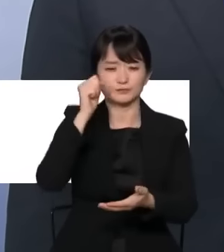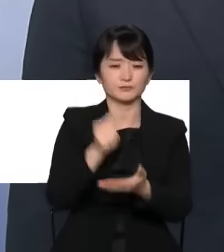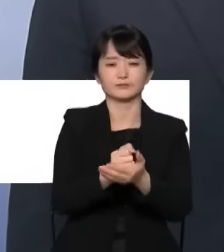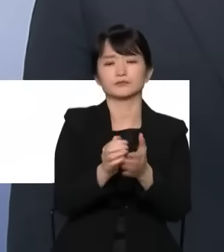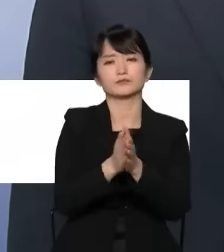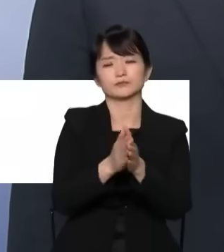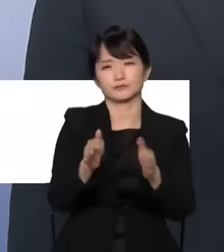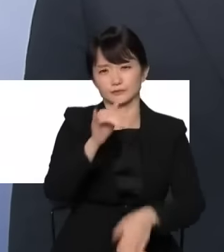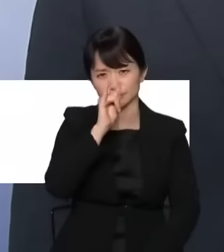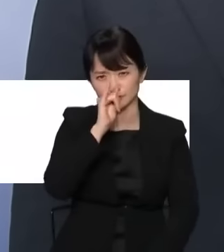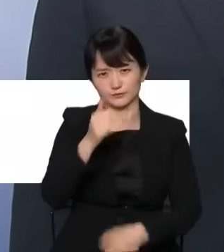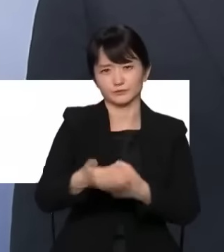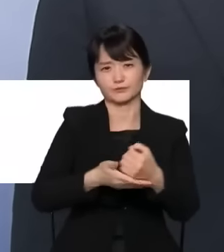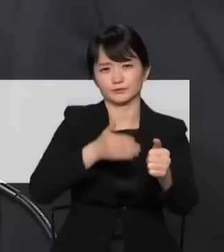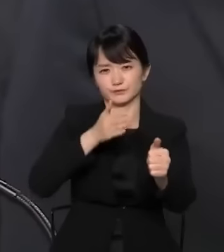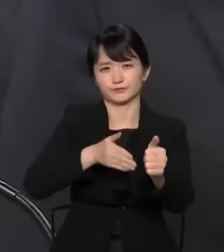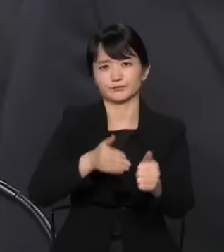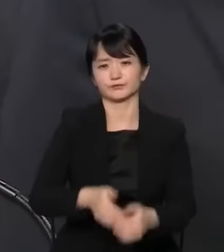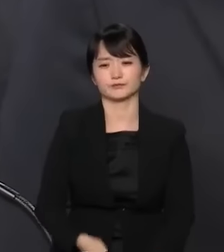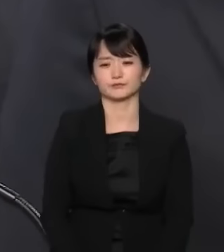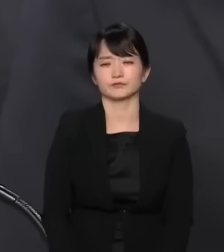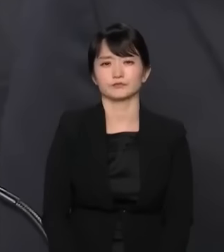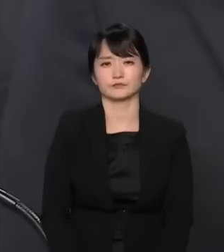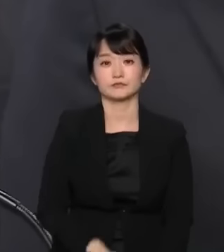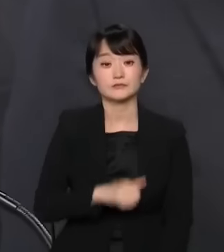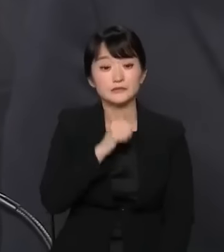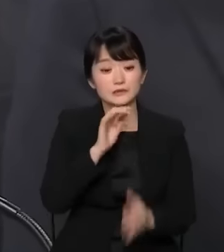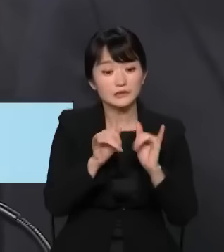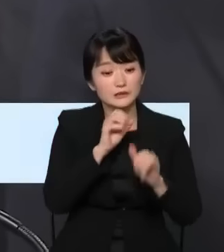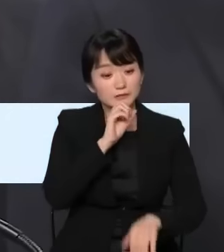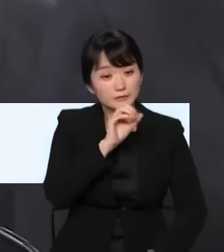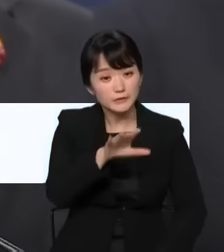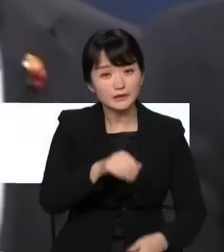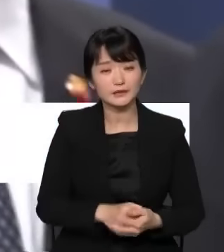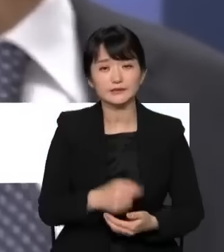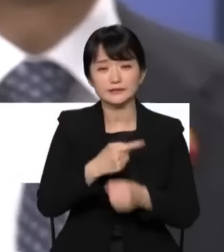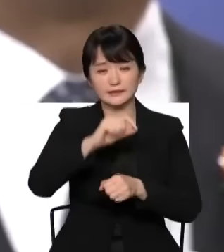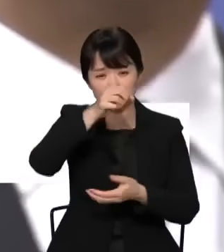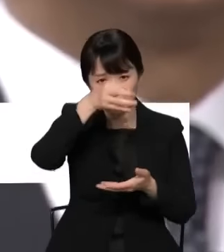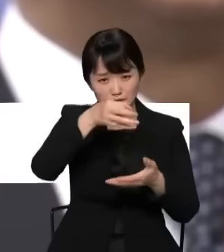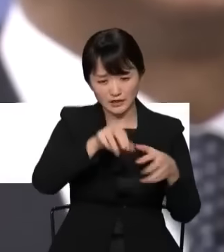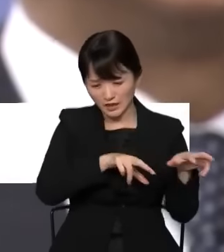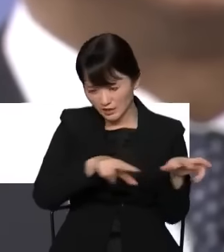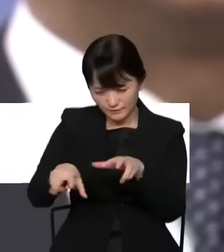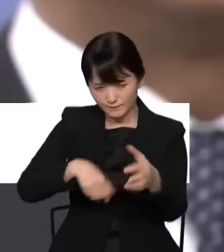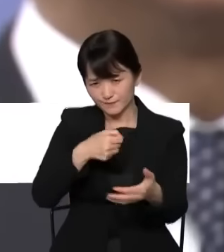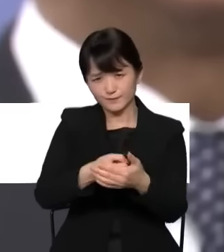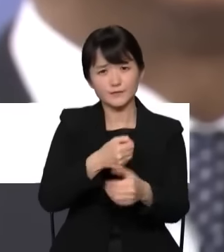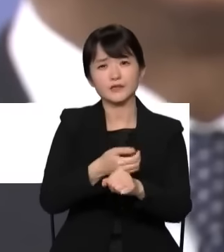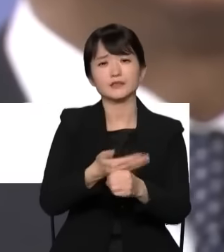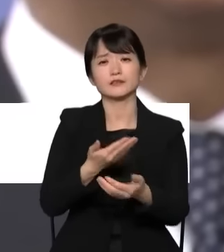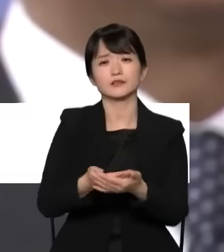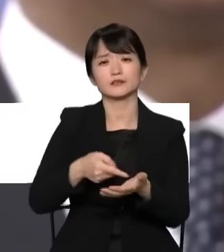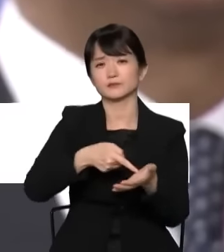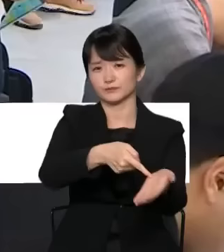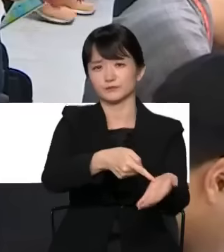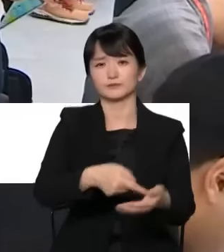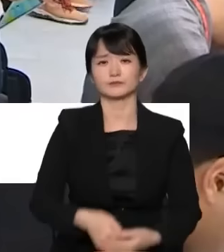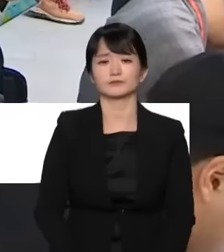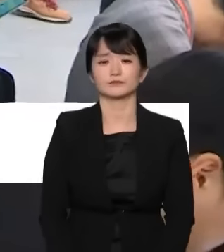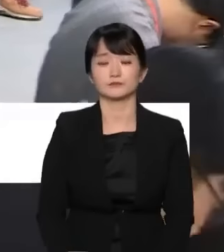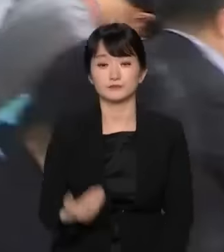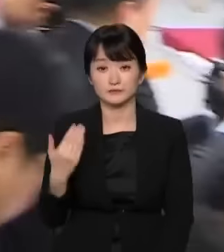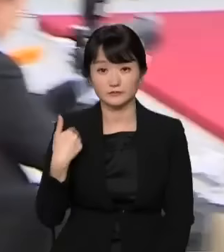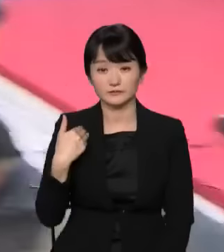정상적으로 집행될 수 있도록. 취약계층을 언급하며 내년 예산안을 신속히 확정해달라고 요구했습니다.